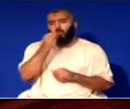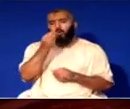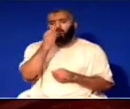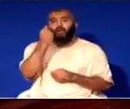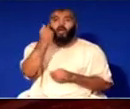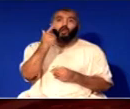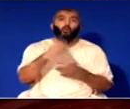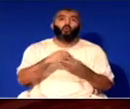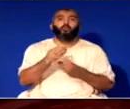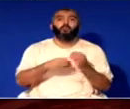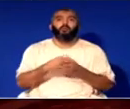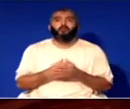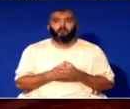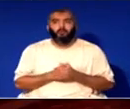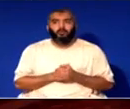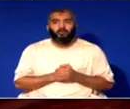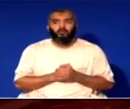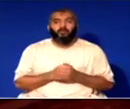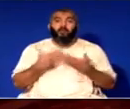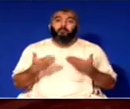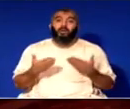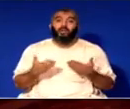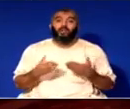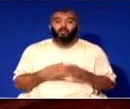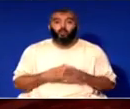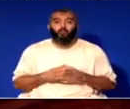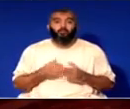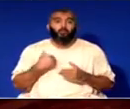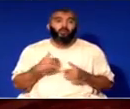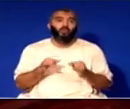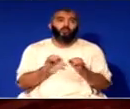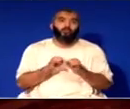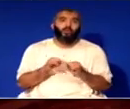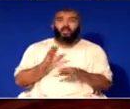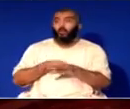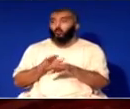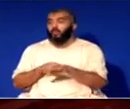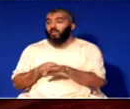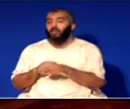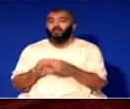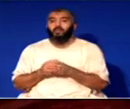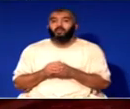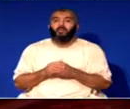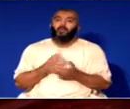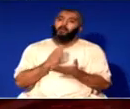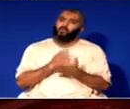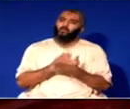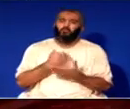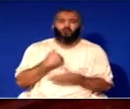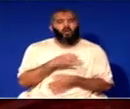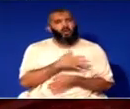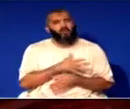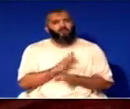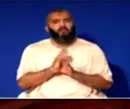انصحني، اسكو نلغى عليها تعطي له ويدير كوارث ولا كي نقولوا انا خاف ربي وما نبغيش هذا